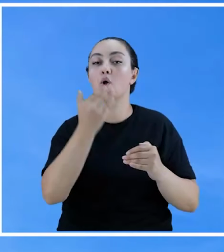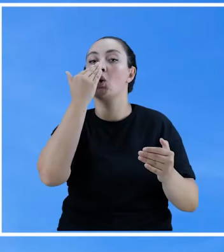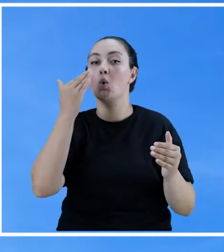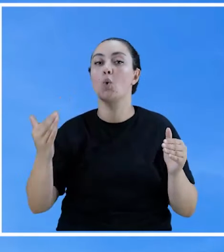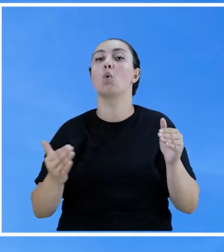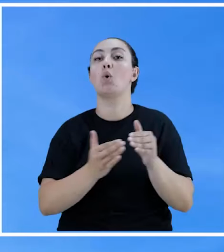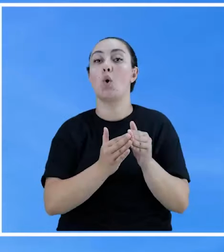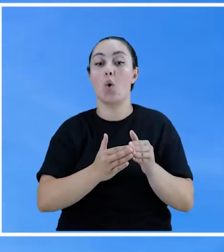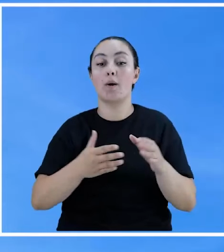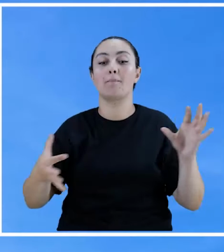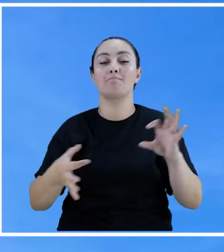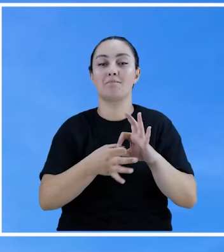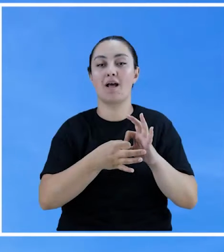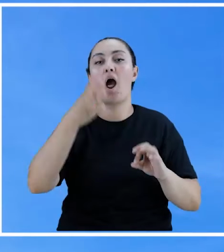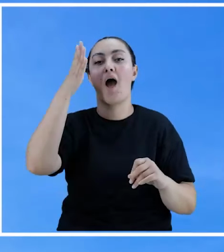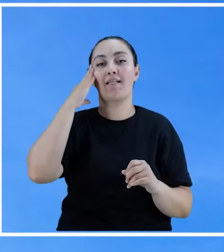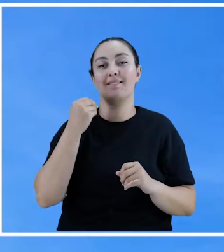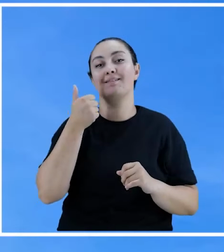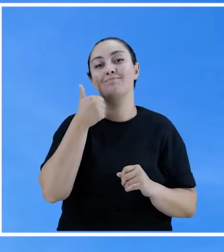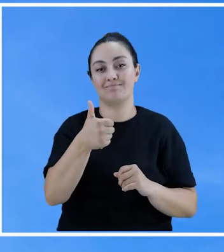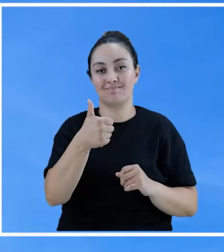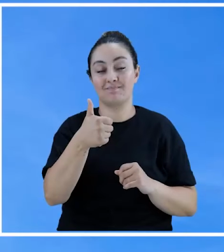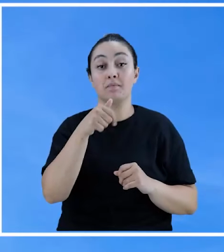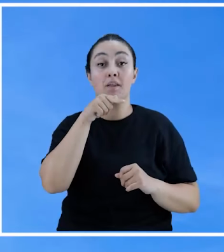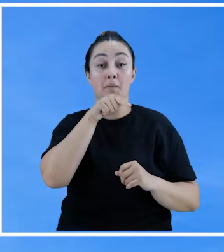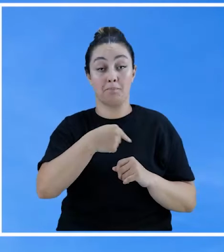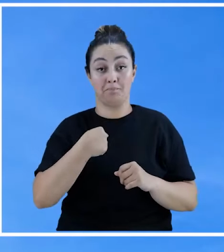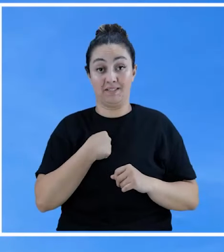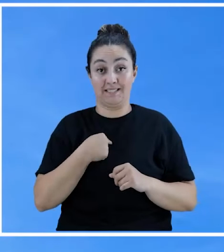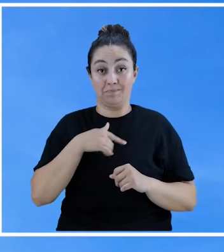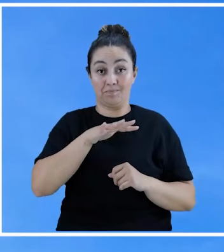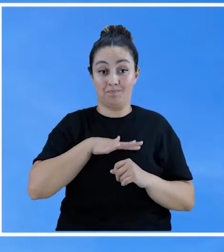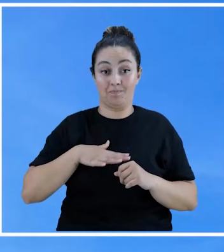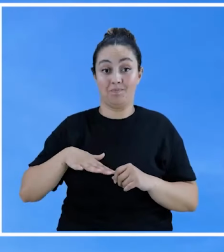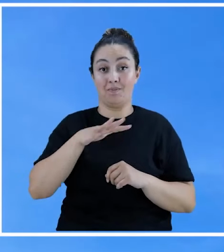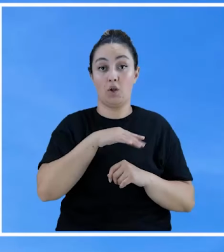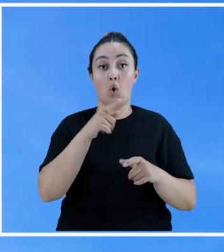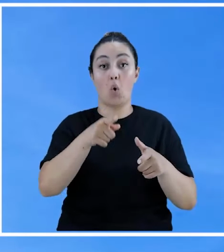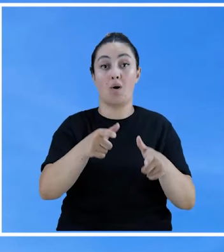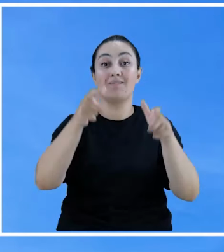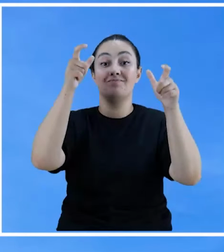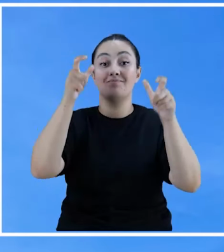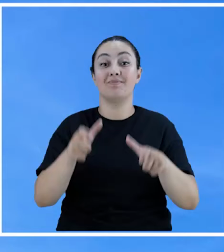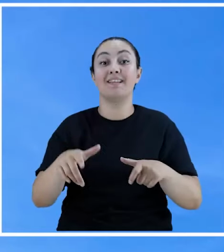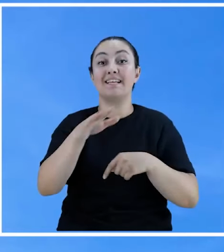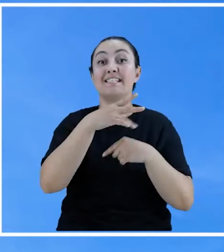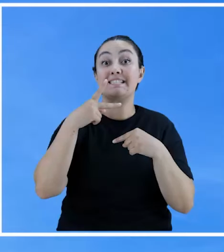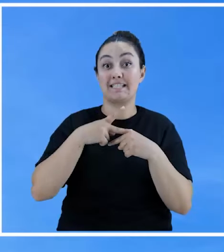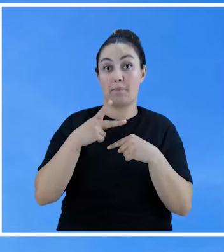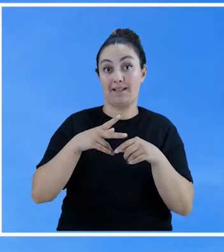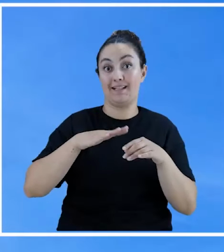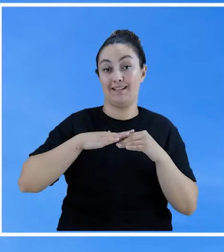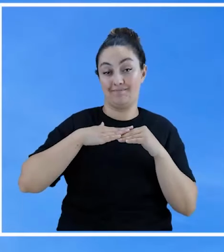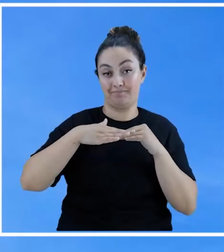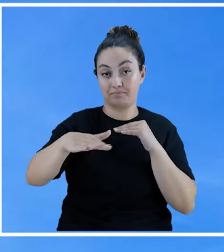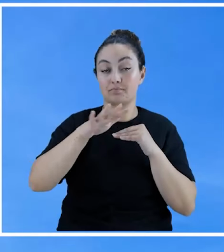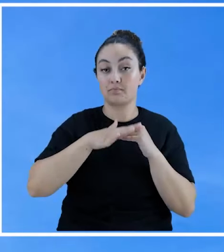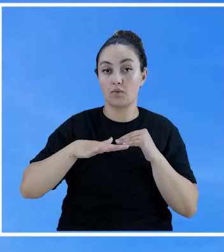ait parametreleri elde edersek anlayabiliyoruz. O nedenle bizim oradaki, o yapının altındaki